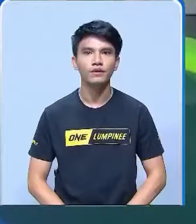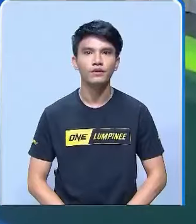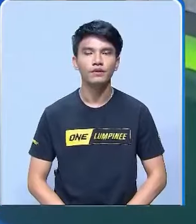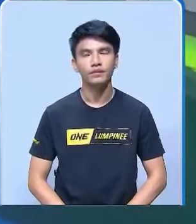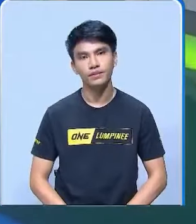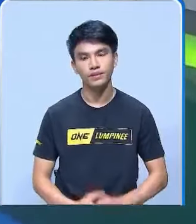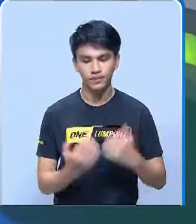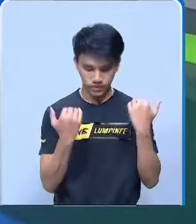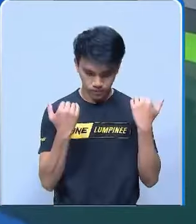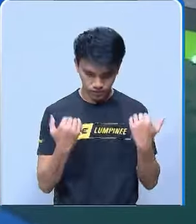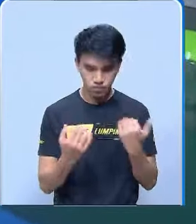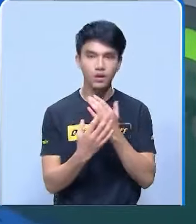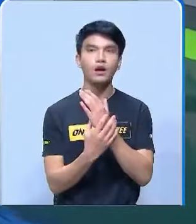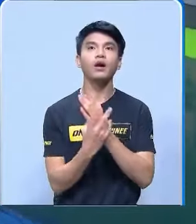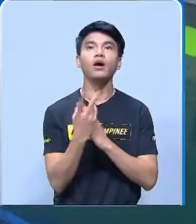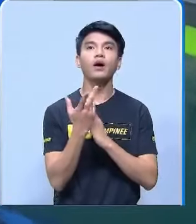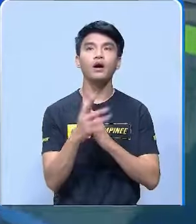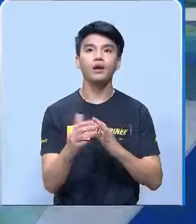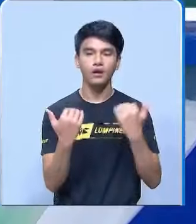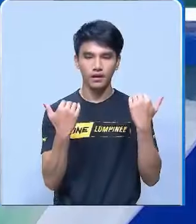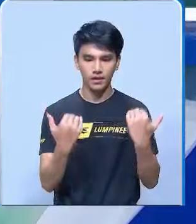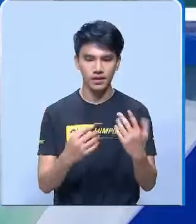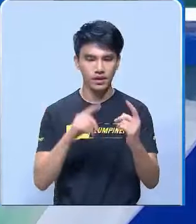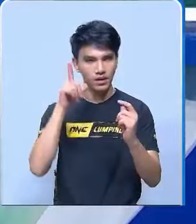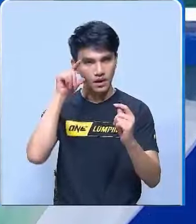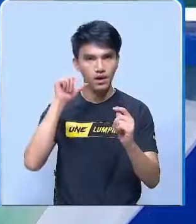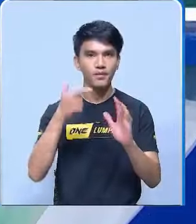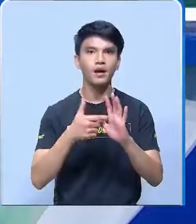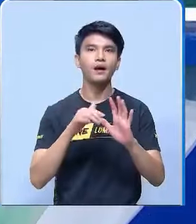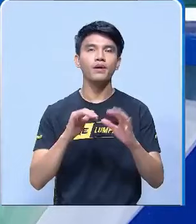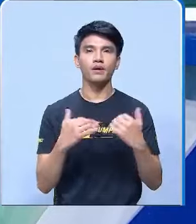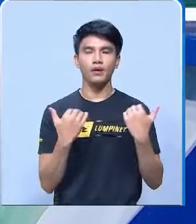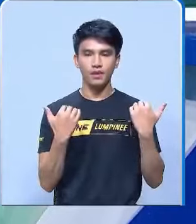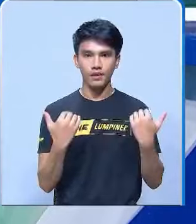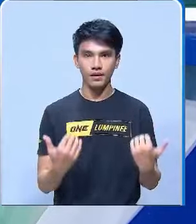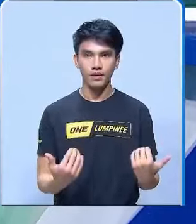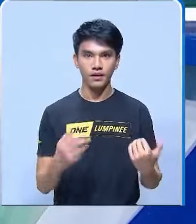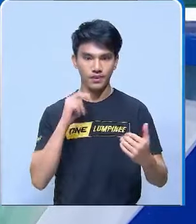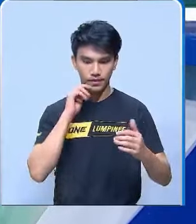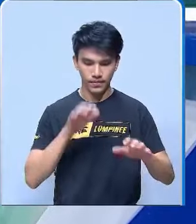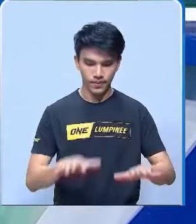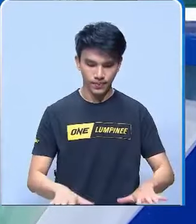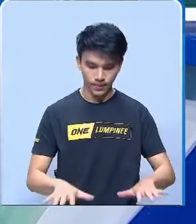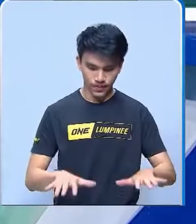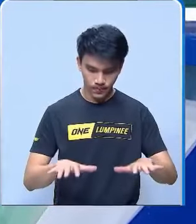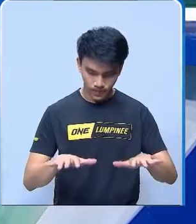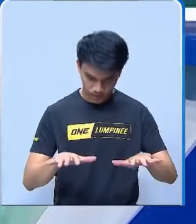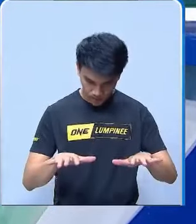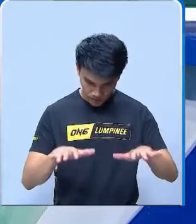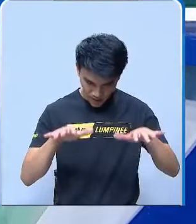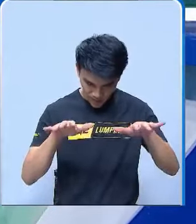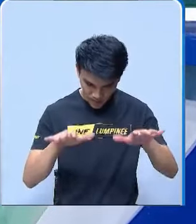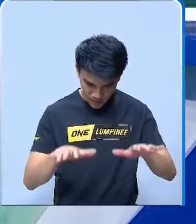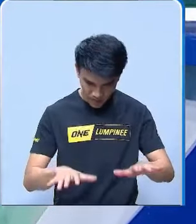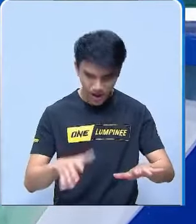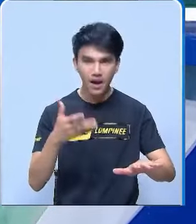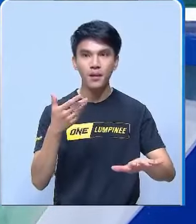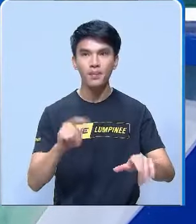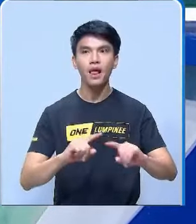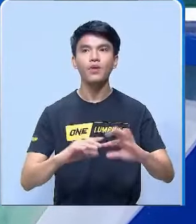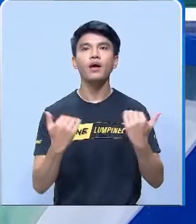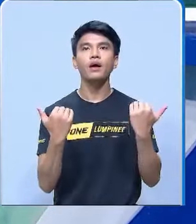ผ่านมา2สัปดาห์แล้วแต่ว่าชาวอำเภอแม่สายที่เชียงรายก็ยังทุกข์ไม่หายน้ำมันไม่อยู่แล้วก็จริงแต่สิ่งที่มันทิ้งเอา